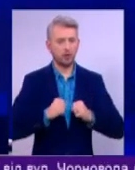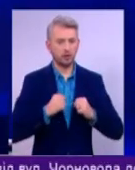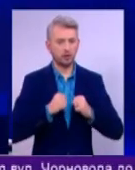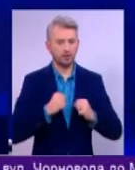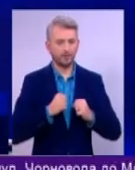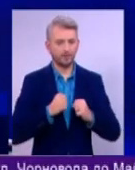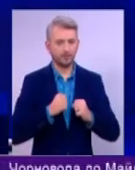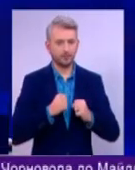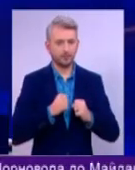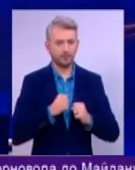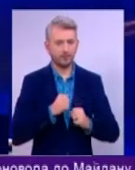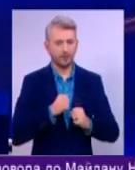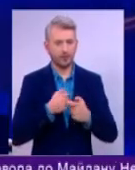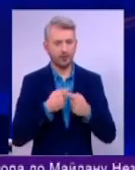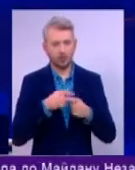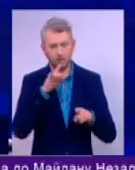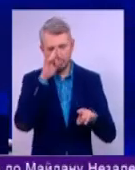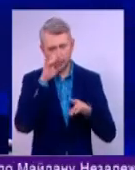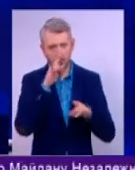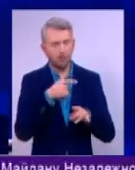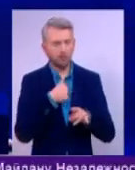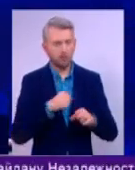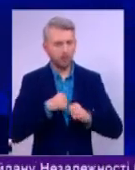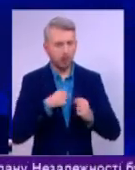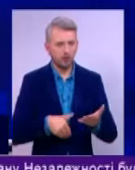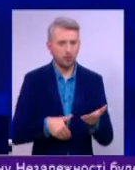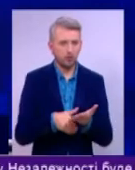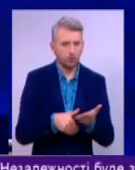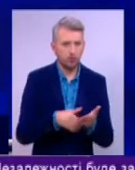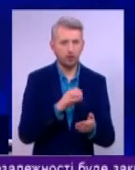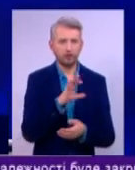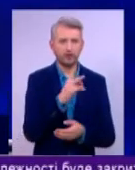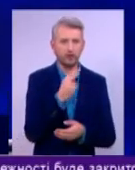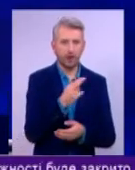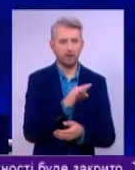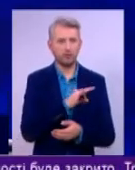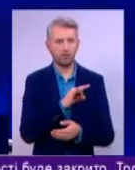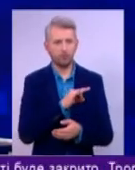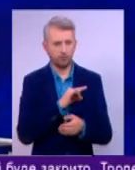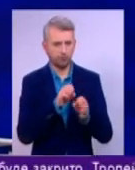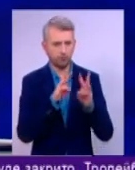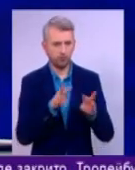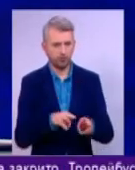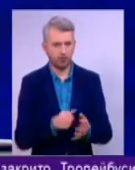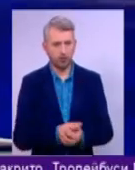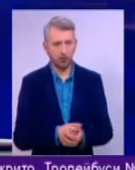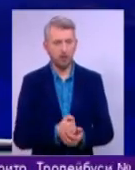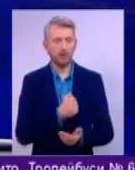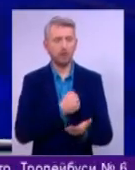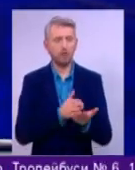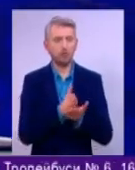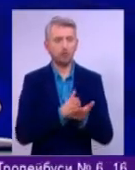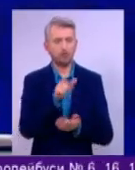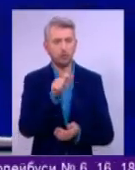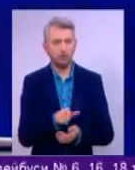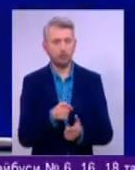всіми силами надати їм допомогу. Це і соціальний, і правовий повністю, скажімо, пакет. Тобто військовослужбовці